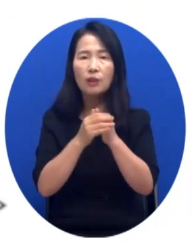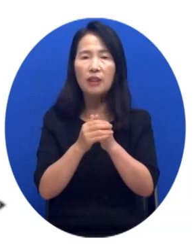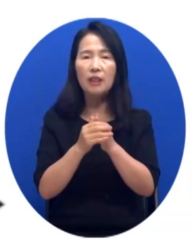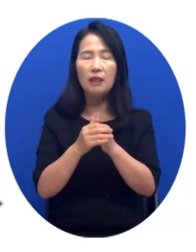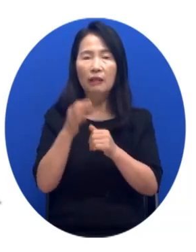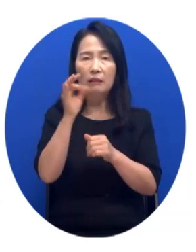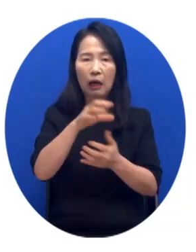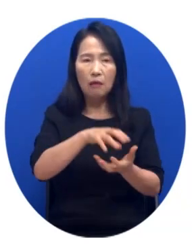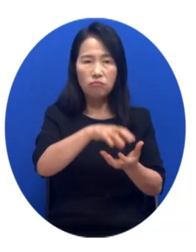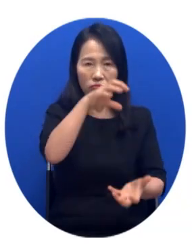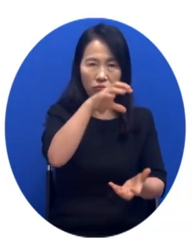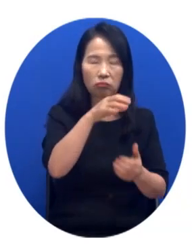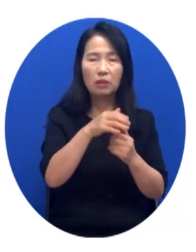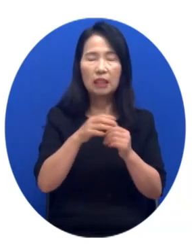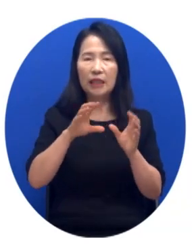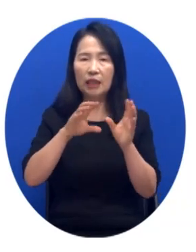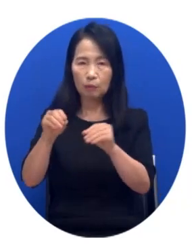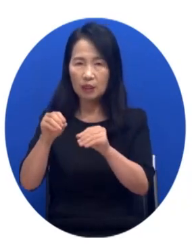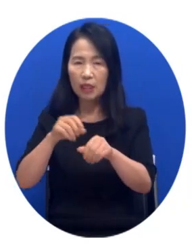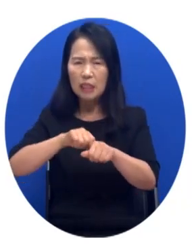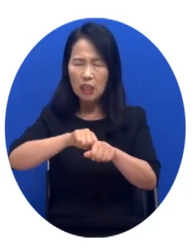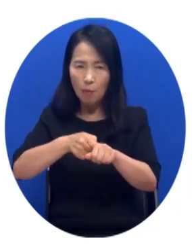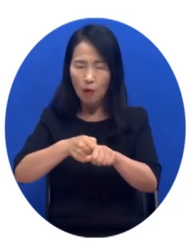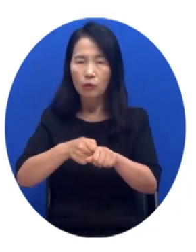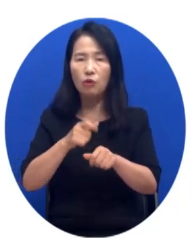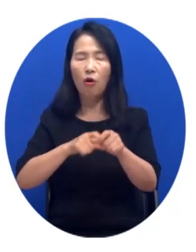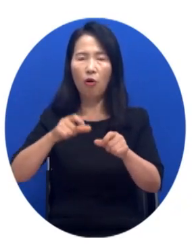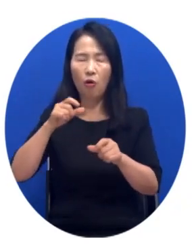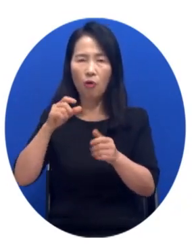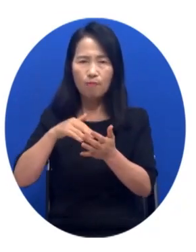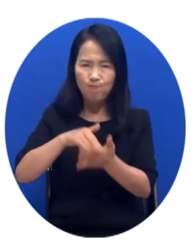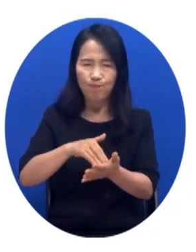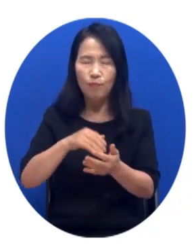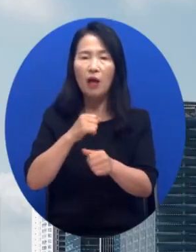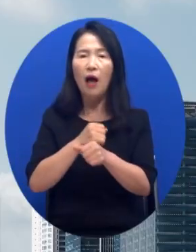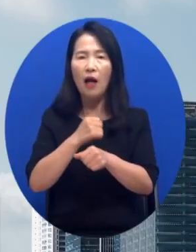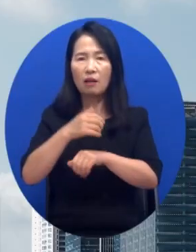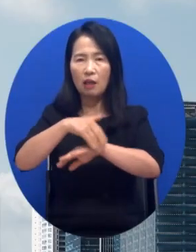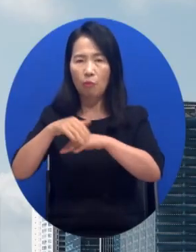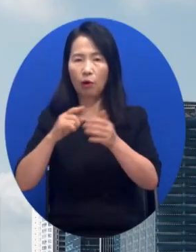위반에 대한 처벌 강화도 추진해 나갈 계획이라고 밝혔습니다.